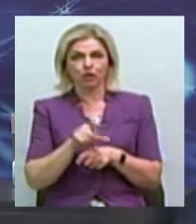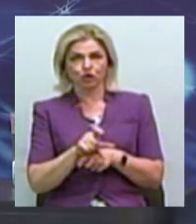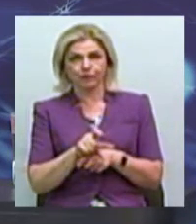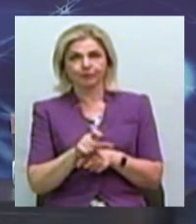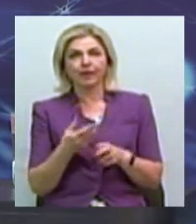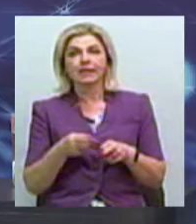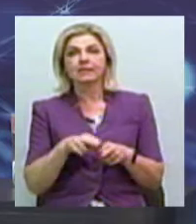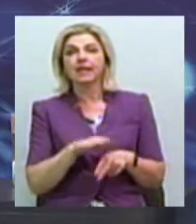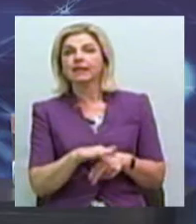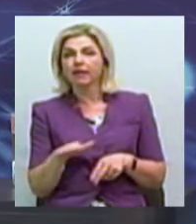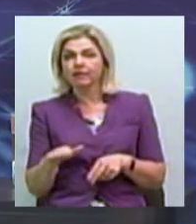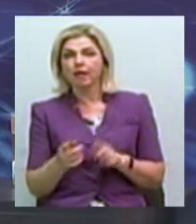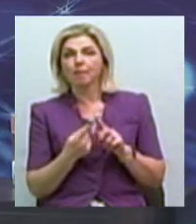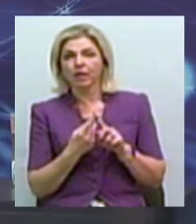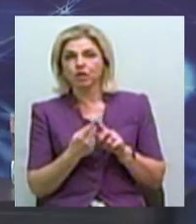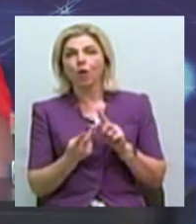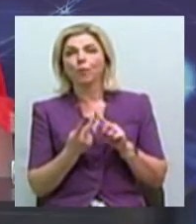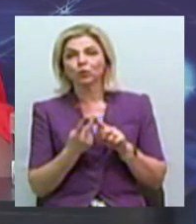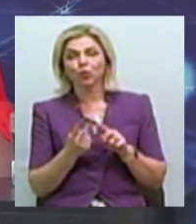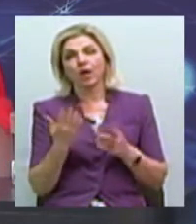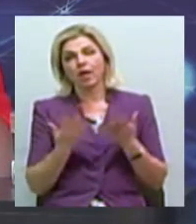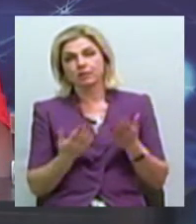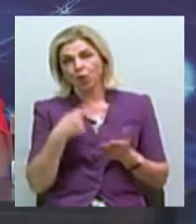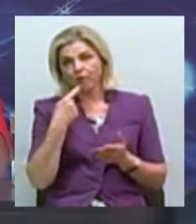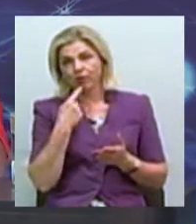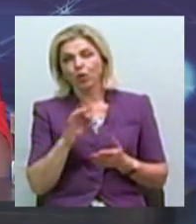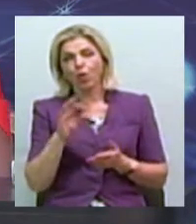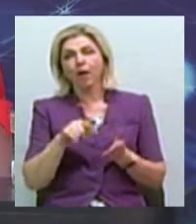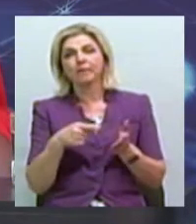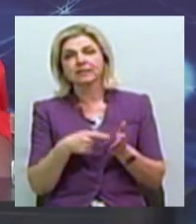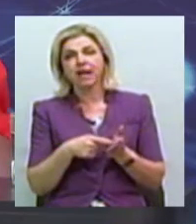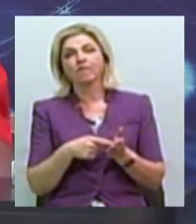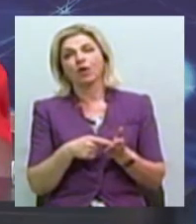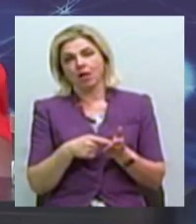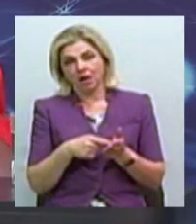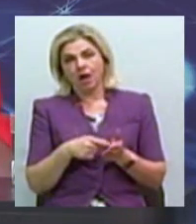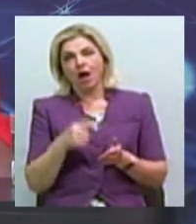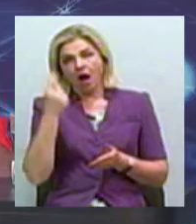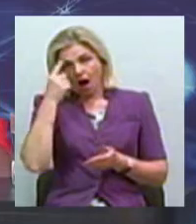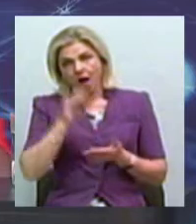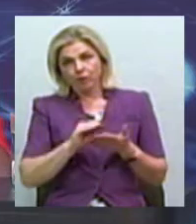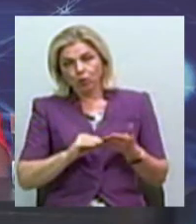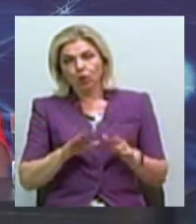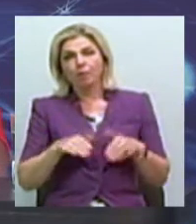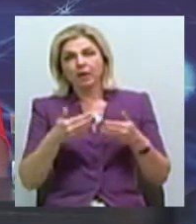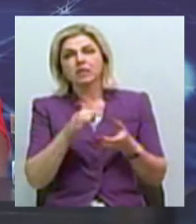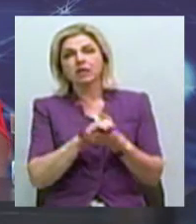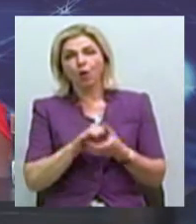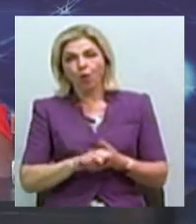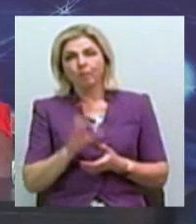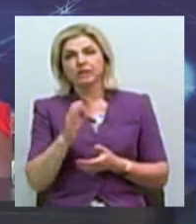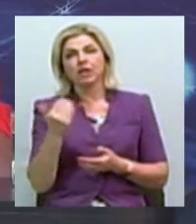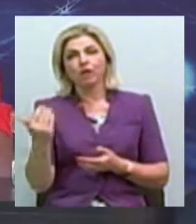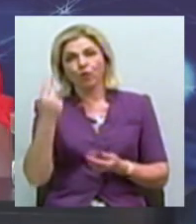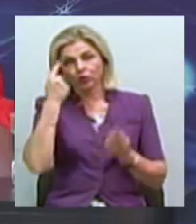Це діти. Це по-перше. По-друге, якщо ми вже говоримо про місцевого автора і пропонуємо познайомитися з його творчістю дітям,